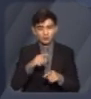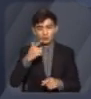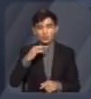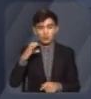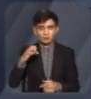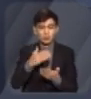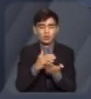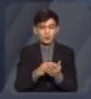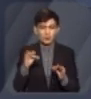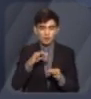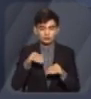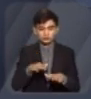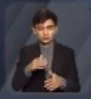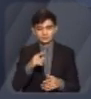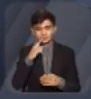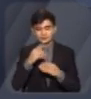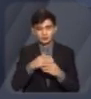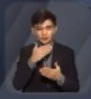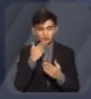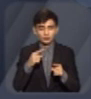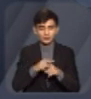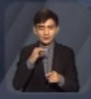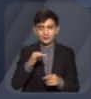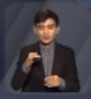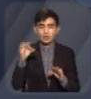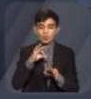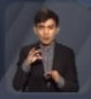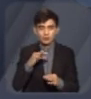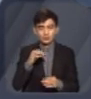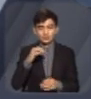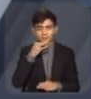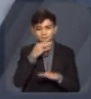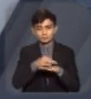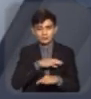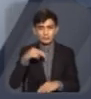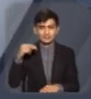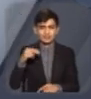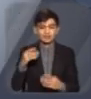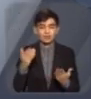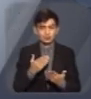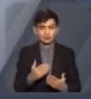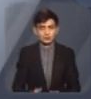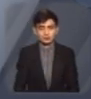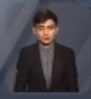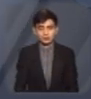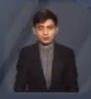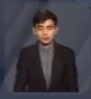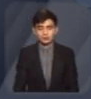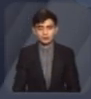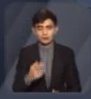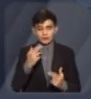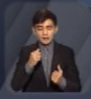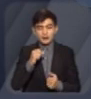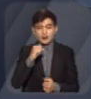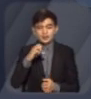программы не исполняются надлежащим образом. Зарина, что по этому поводу сказал Касым-Жомарт Токаев? Да,